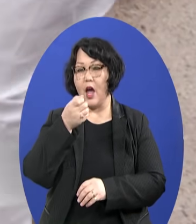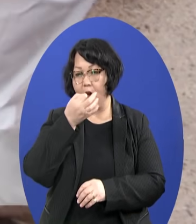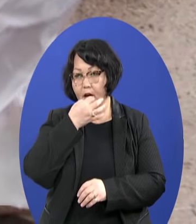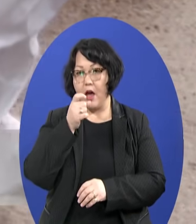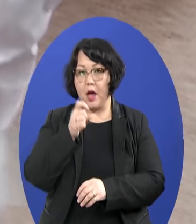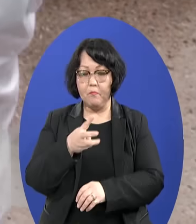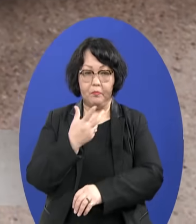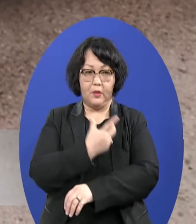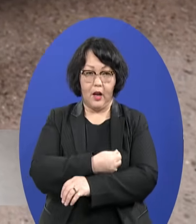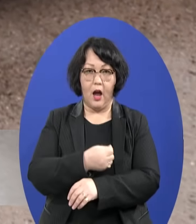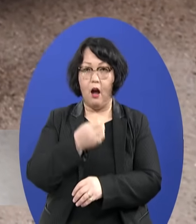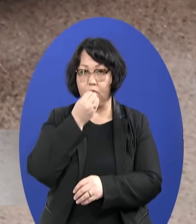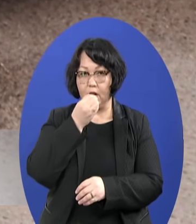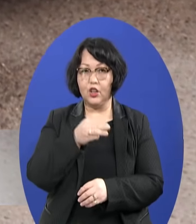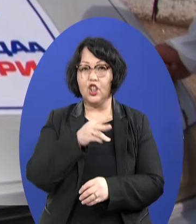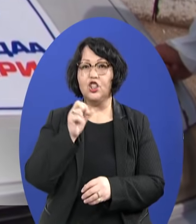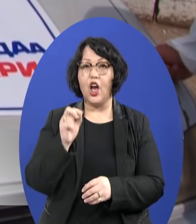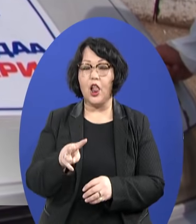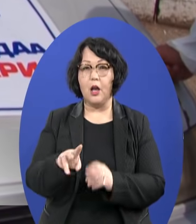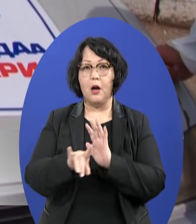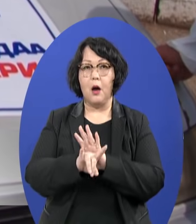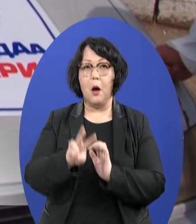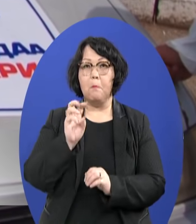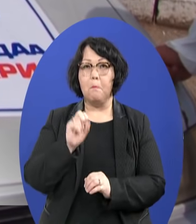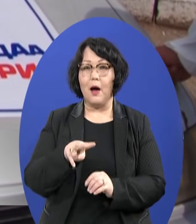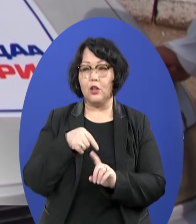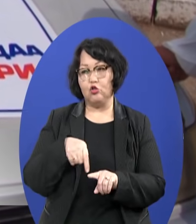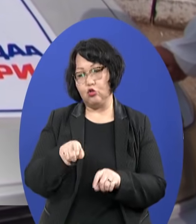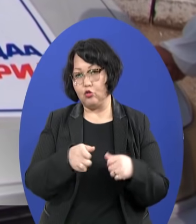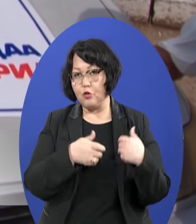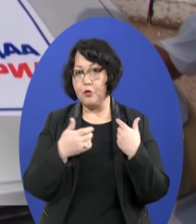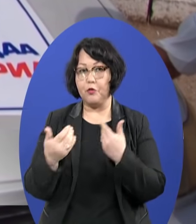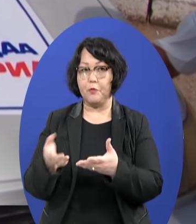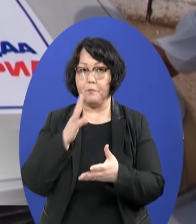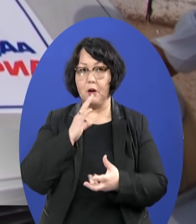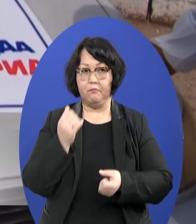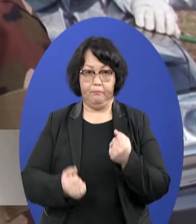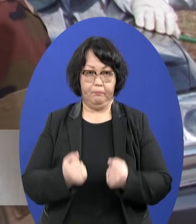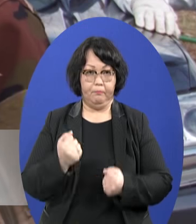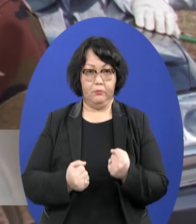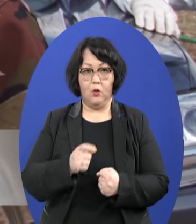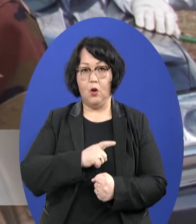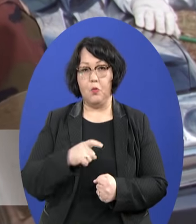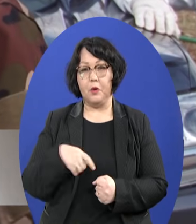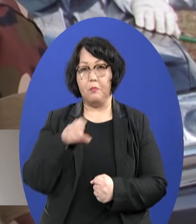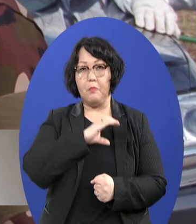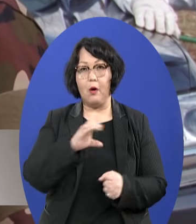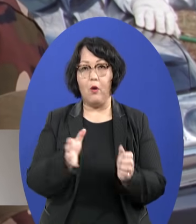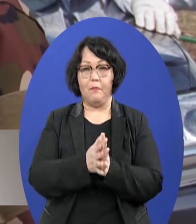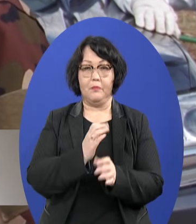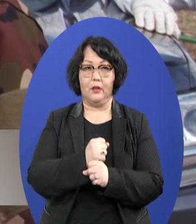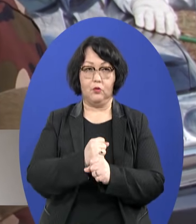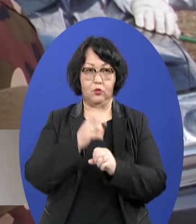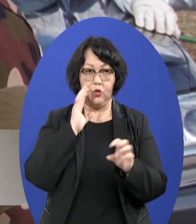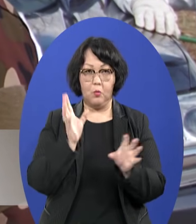ийм үндсэн зүйлүүдийг бол одоо хүргэж ажиллахаар хувийн хвшлийн байгууллагатай хамтарч одоо зохион байгуулалтанд орж байна. За дээрх одоо хувийн хвшлийн байгууллагууд маань